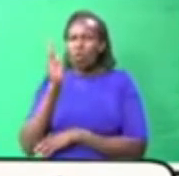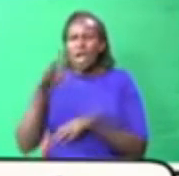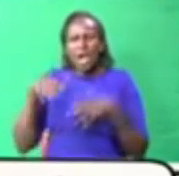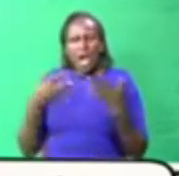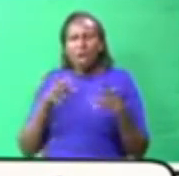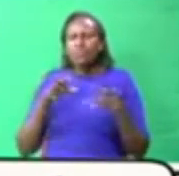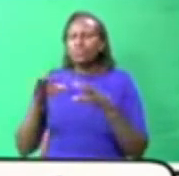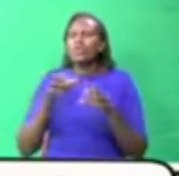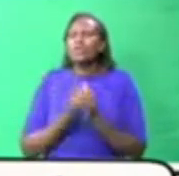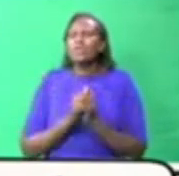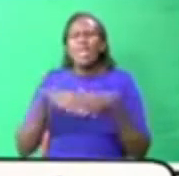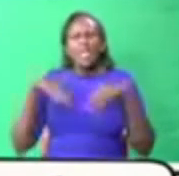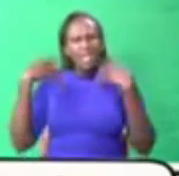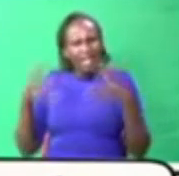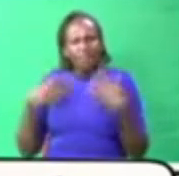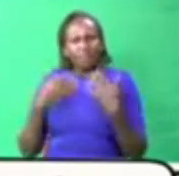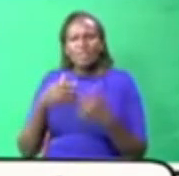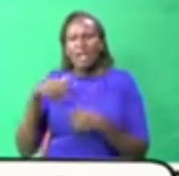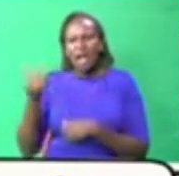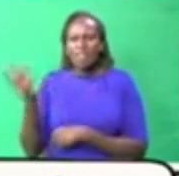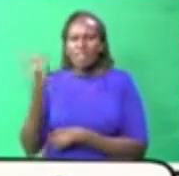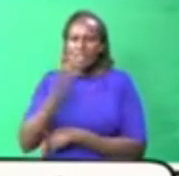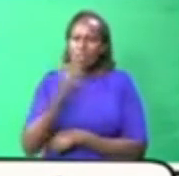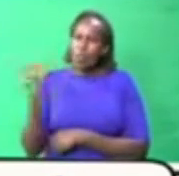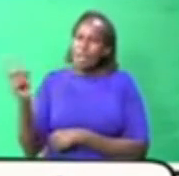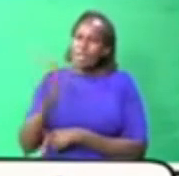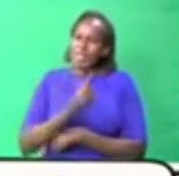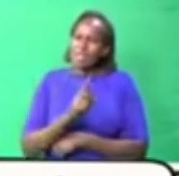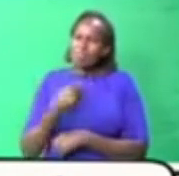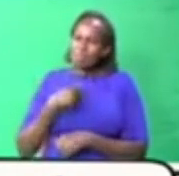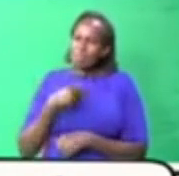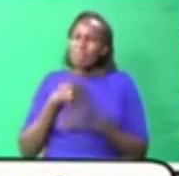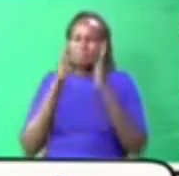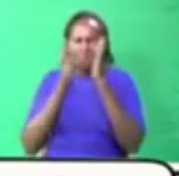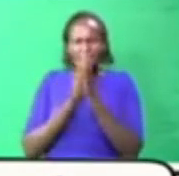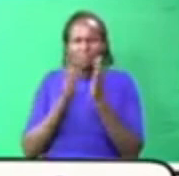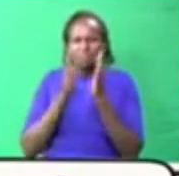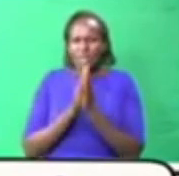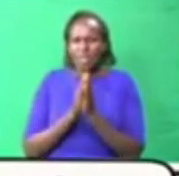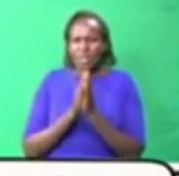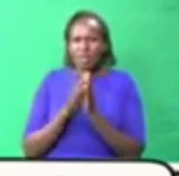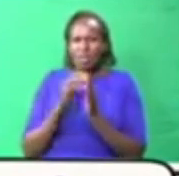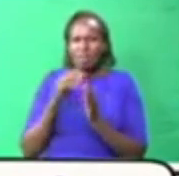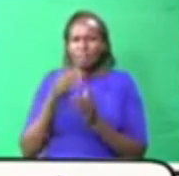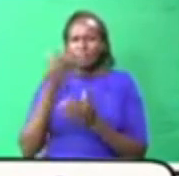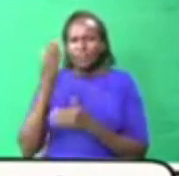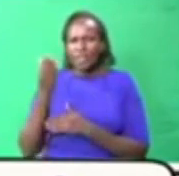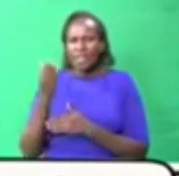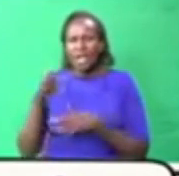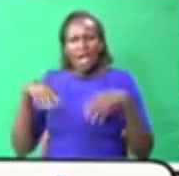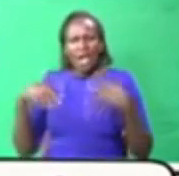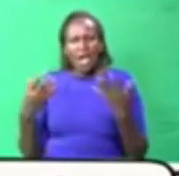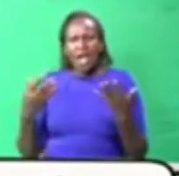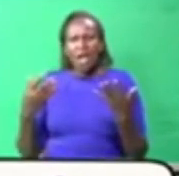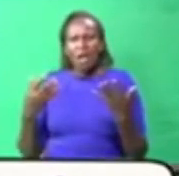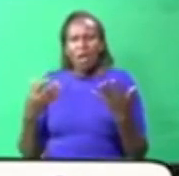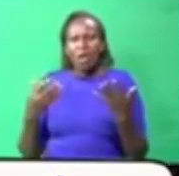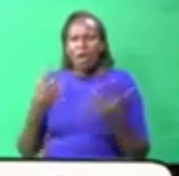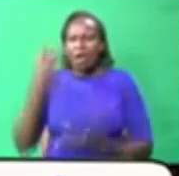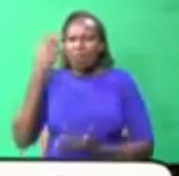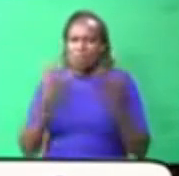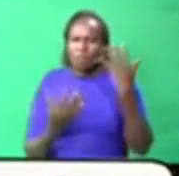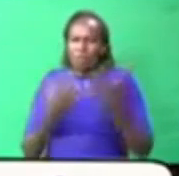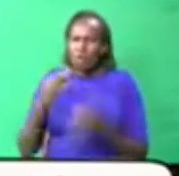done every other day. Na siku moja nikakuwa nikiombea, tumejua kwa vile kumekuwa na kesi za moto kule